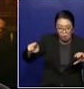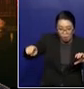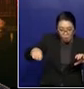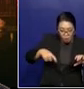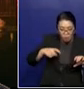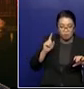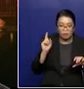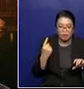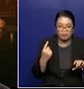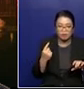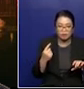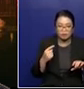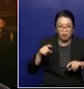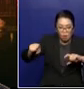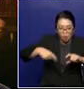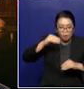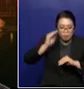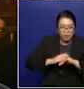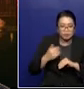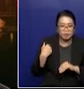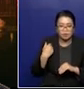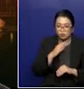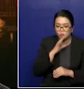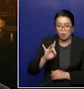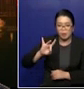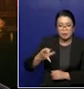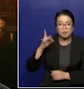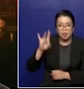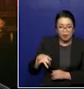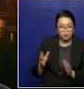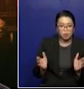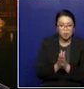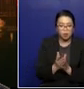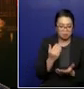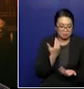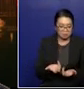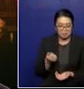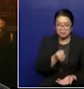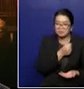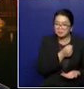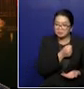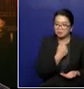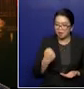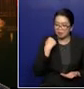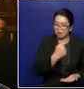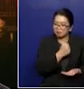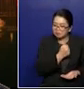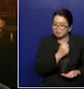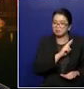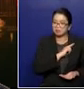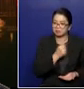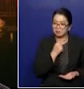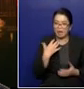ฮะแค่ท่านโอนมาอีก 88,000 เท่าเดิมนะท่านจะมีเงินในกระเป๋าโดยอำนาจและกำมือของน